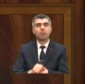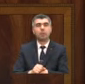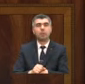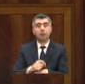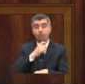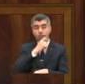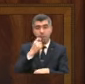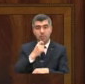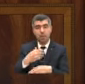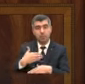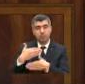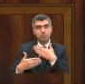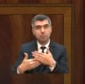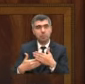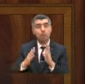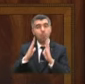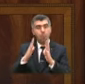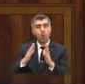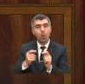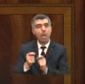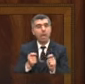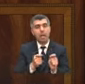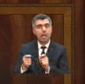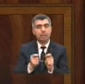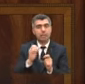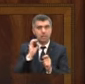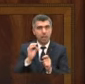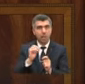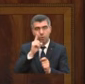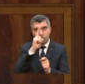هذه الايام المباركه، وابارك لكم عيد الاضحى عيد الفطر